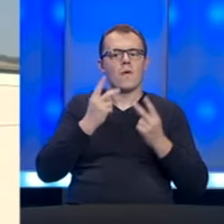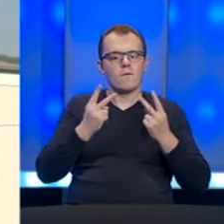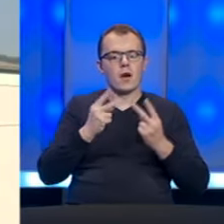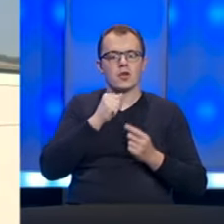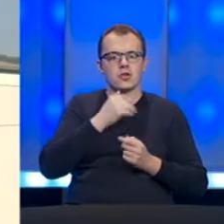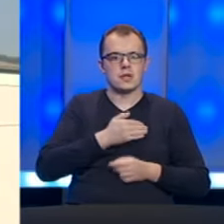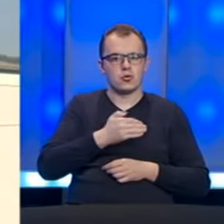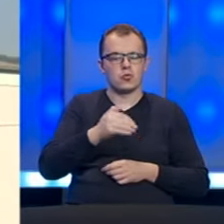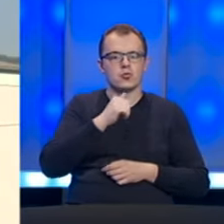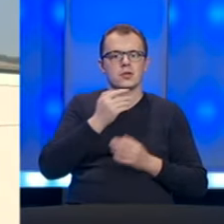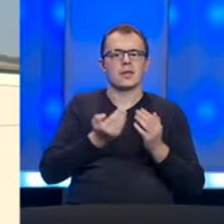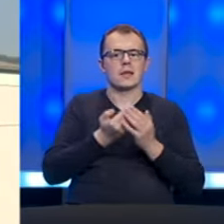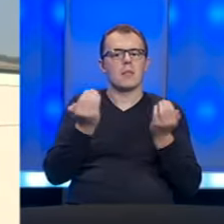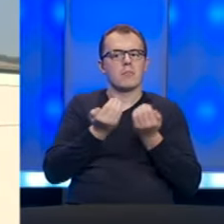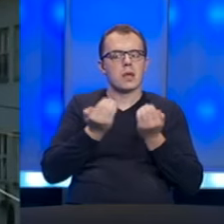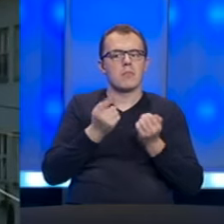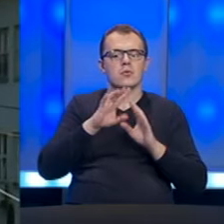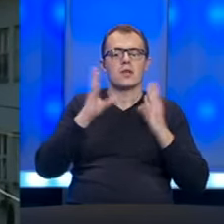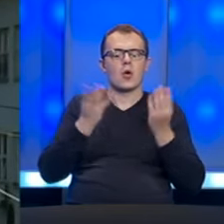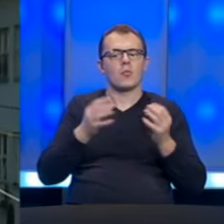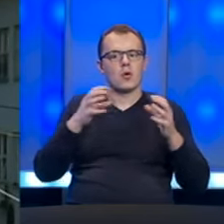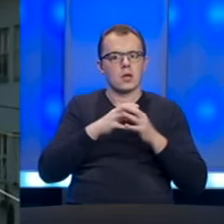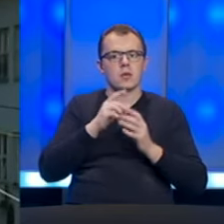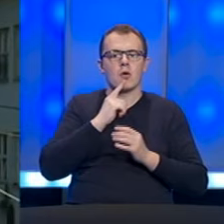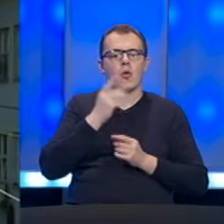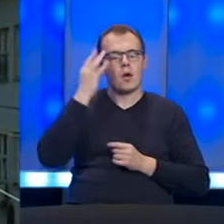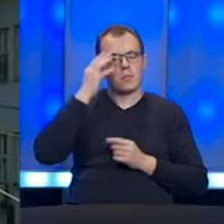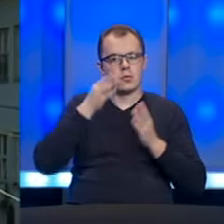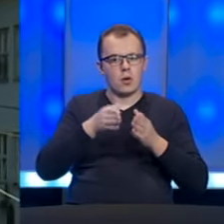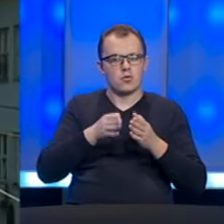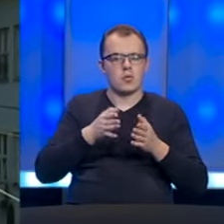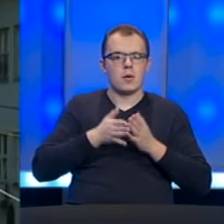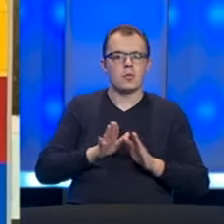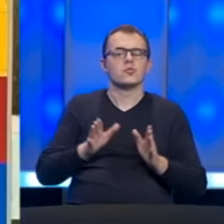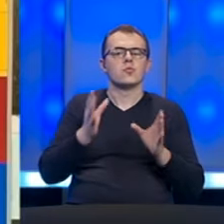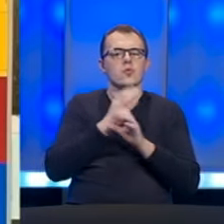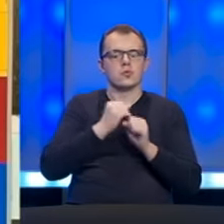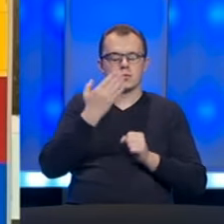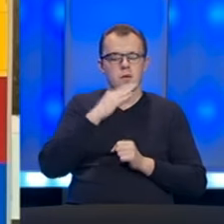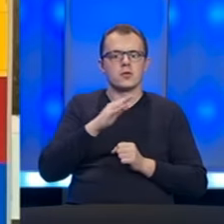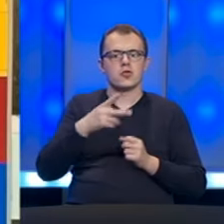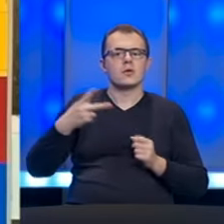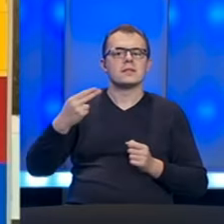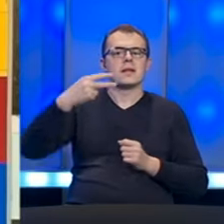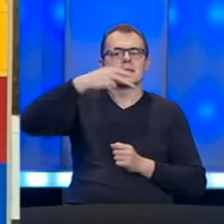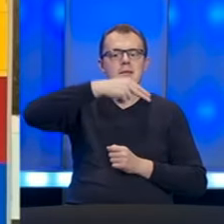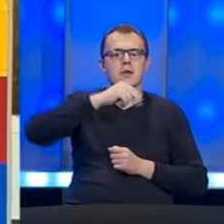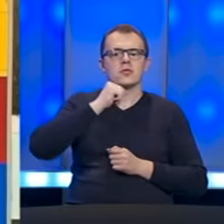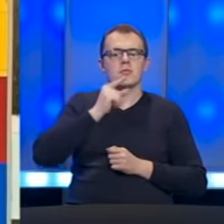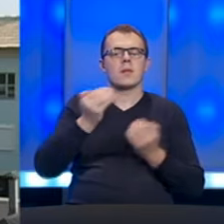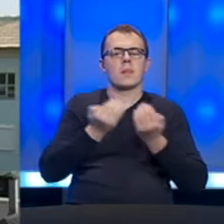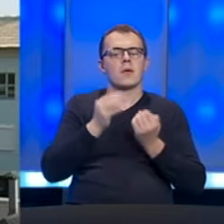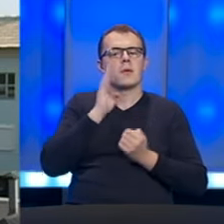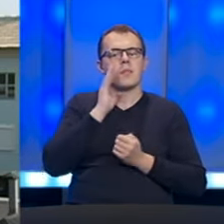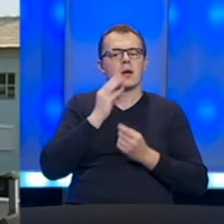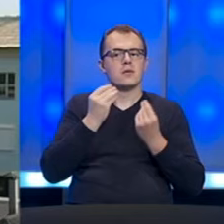trudnicu i za novorođenče, a također i za kompletnu ekipu koja se o tome porodi uspješno obavljen carskim rezom. I beba i